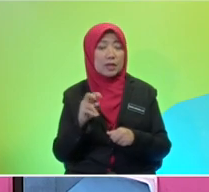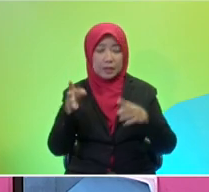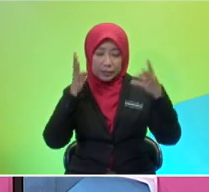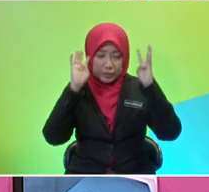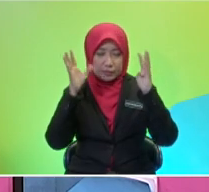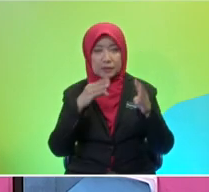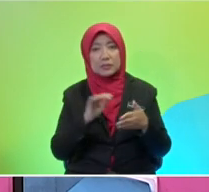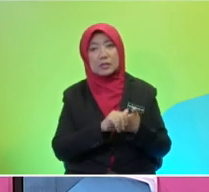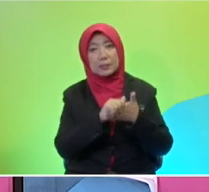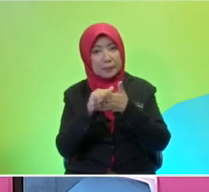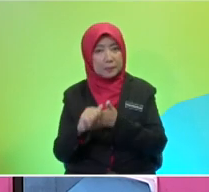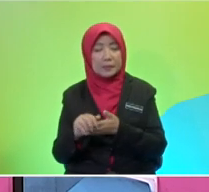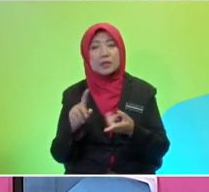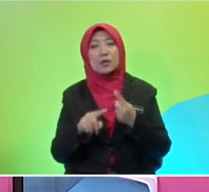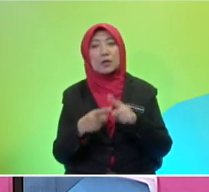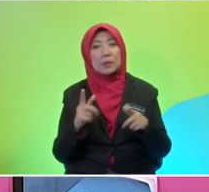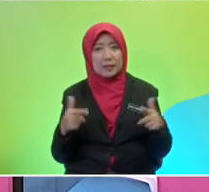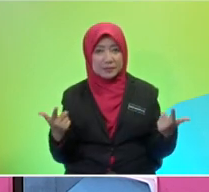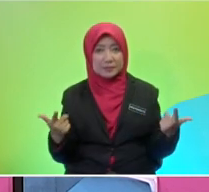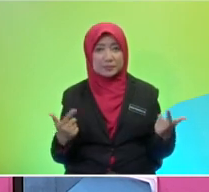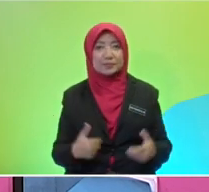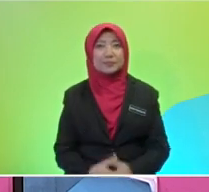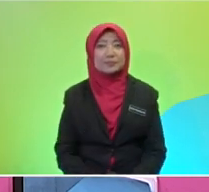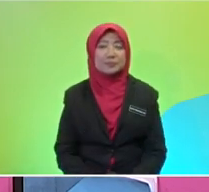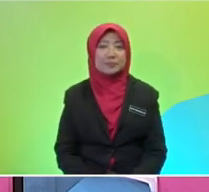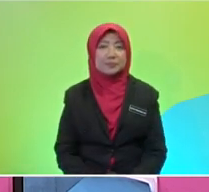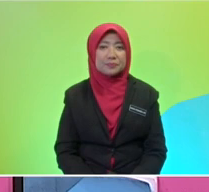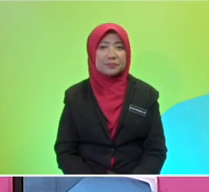dan menjadi pemimpin dan teladan kepada murid-murid yang lain